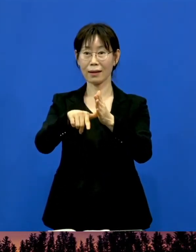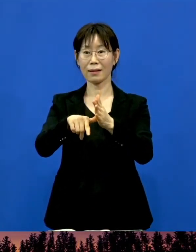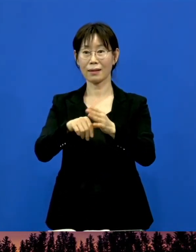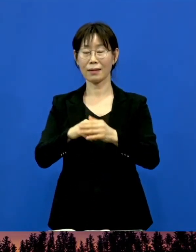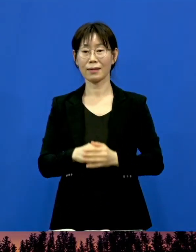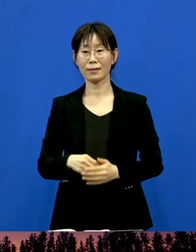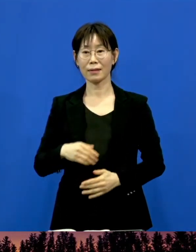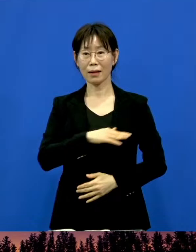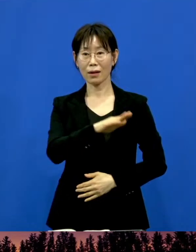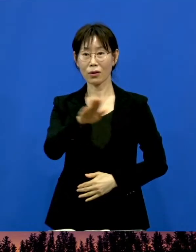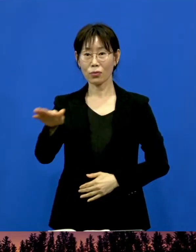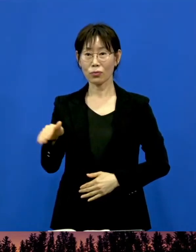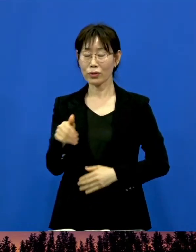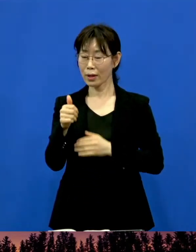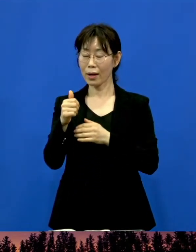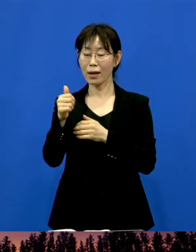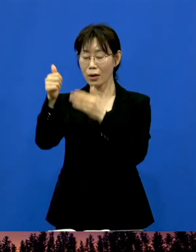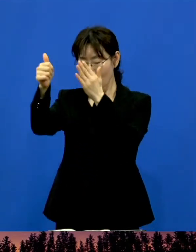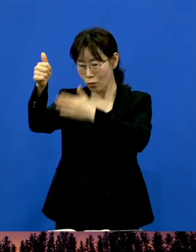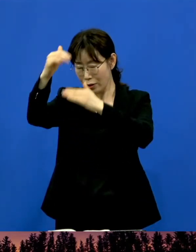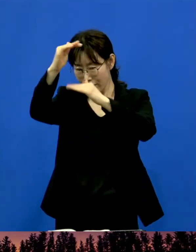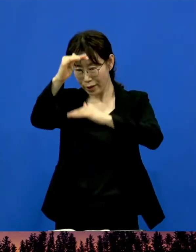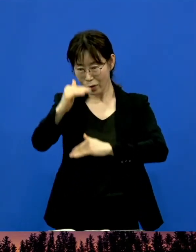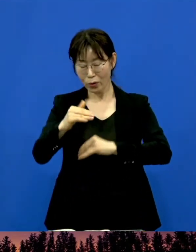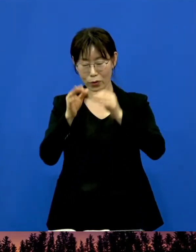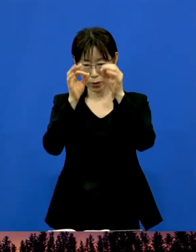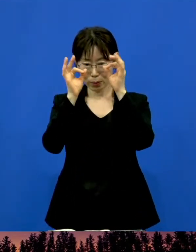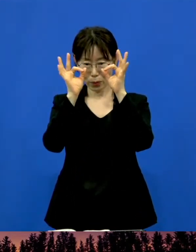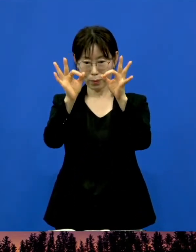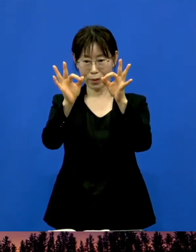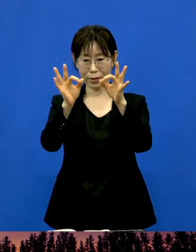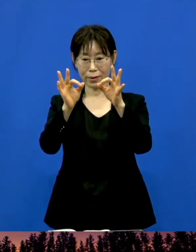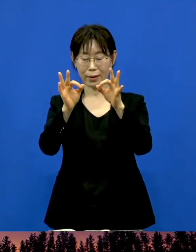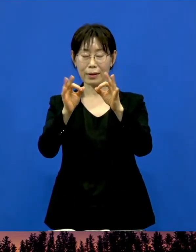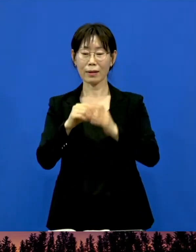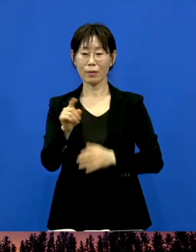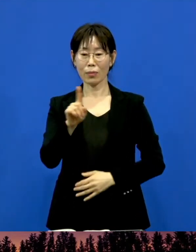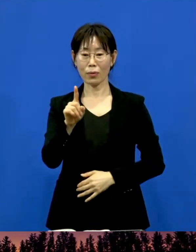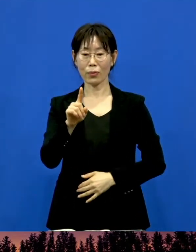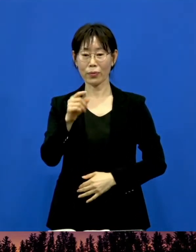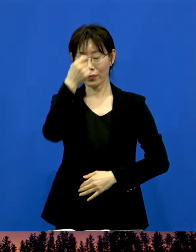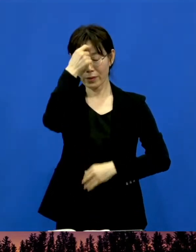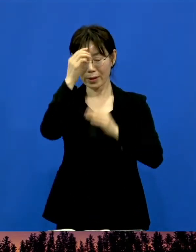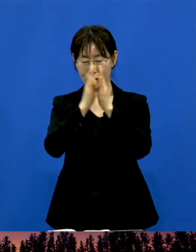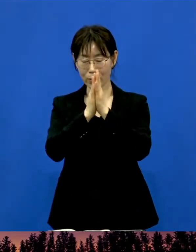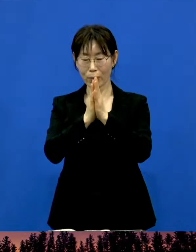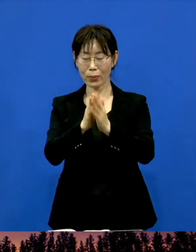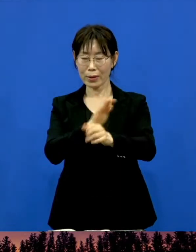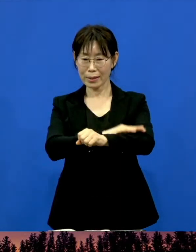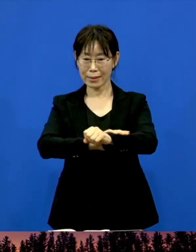우리가 구하는 것을 보면 내면에 숨겨진 것이 무엇인가를 알 수가 있습니다. 기도를 자세히 들여다보십시오.